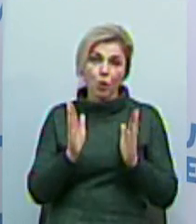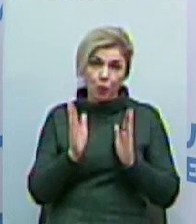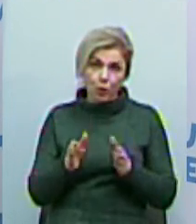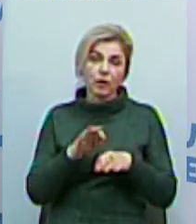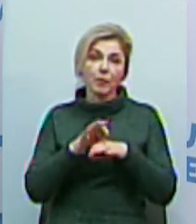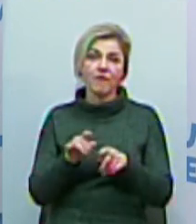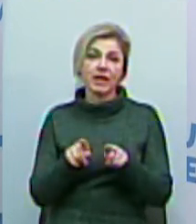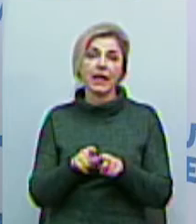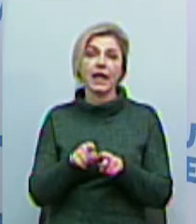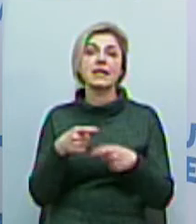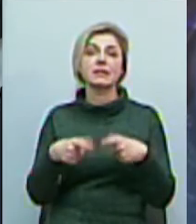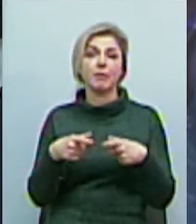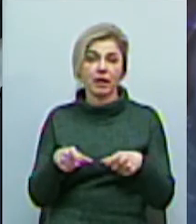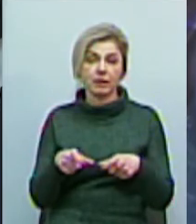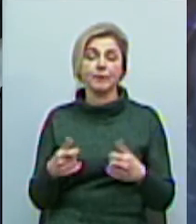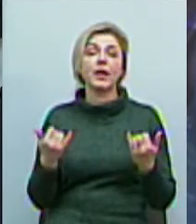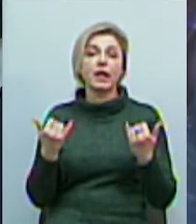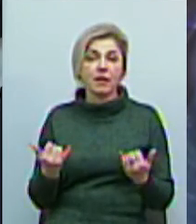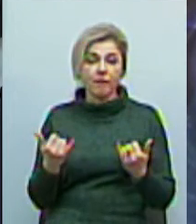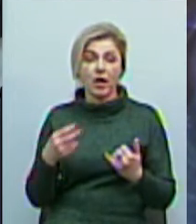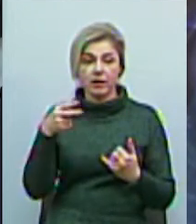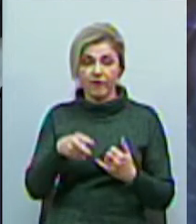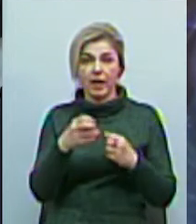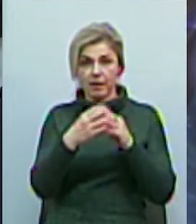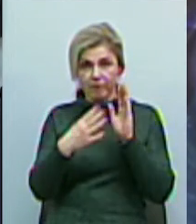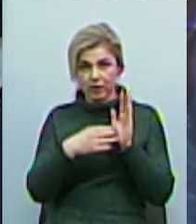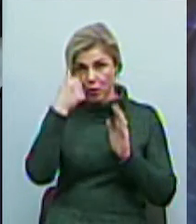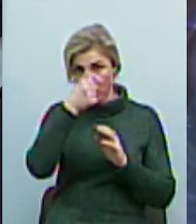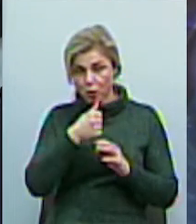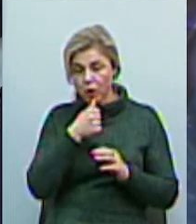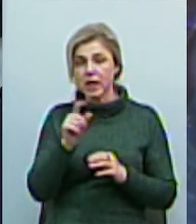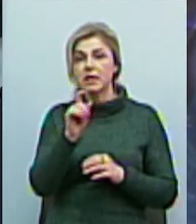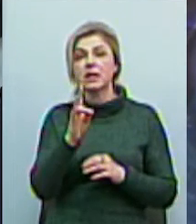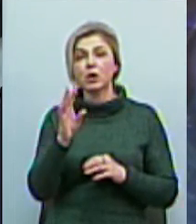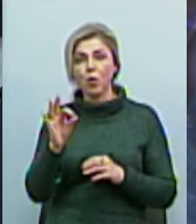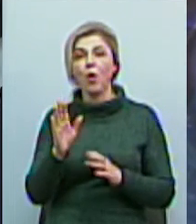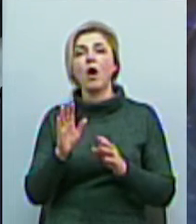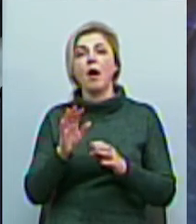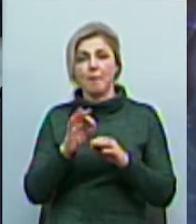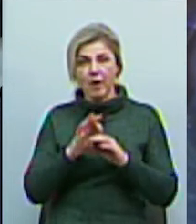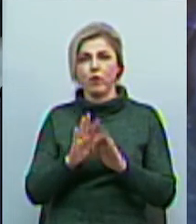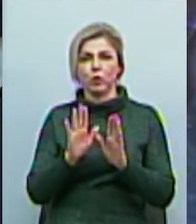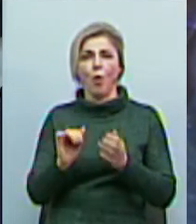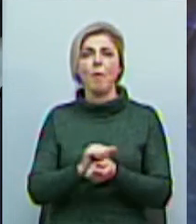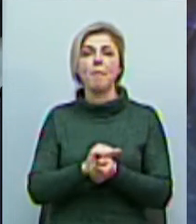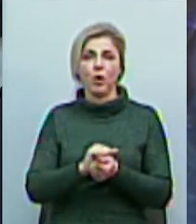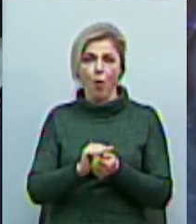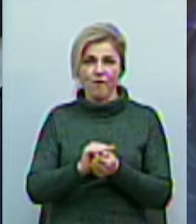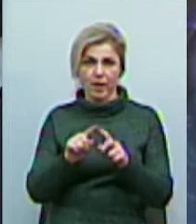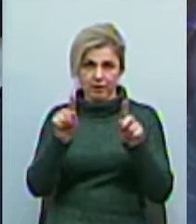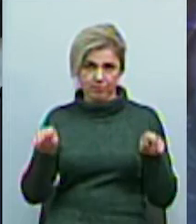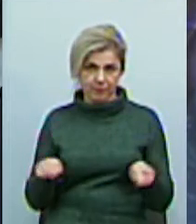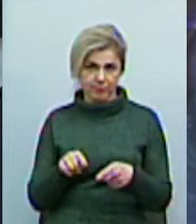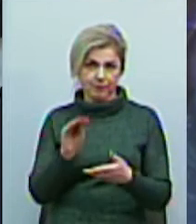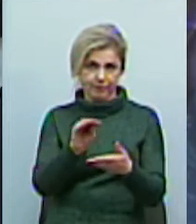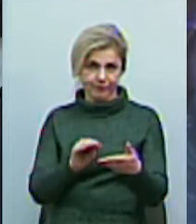вони? На даний момент, і в 2019 році, зовнішнє незалежне оцінювання проходить в паперовому варіанті. Тобто